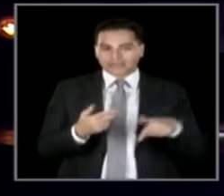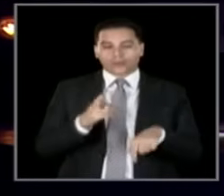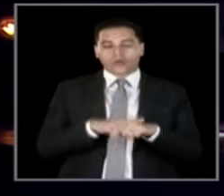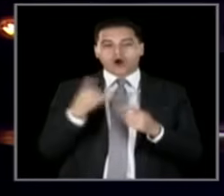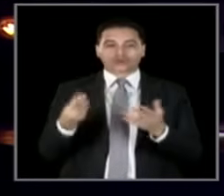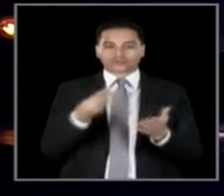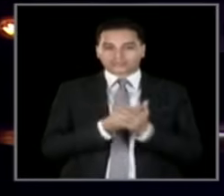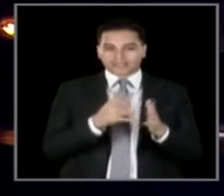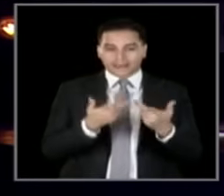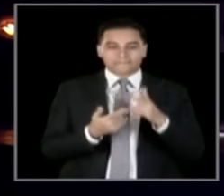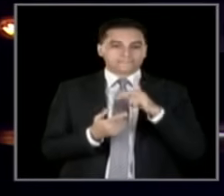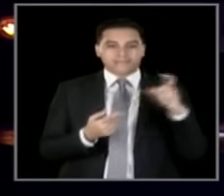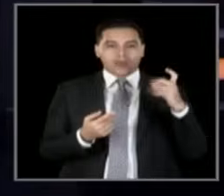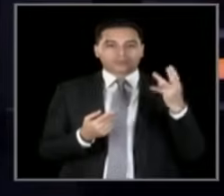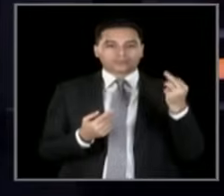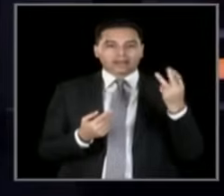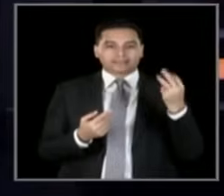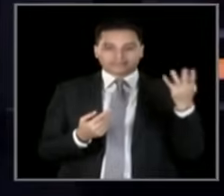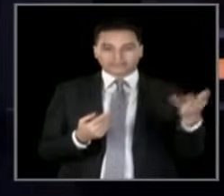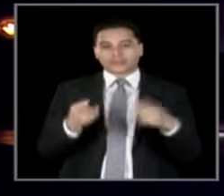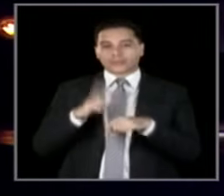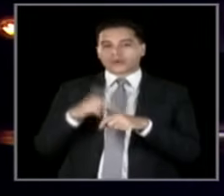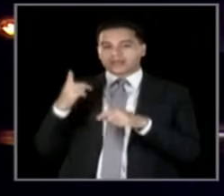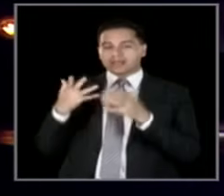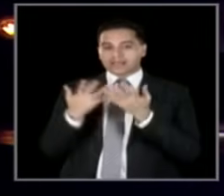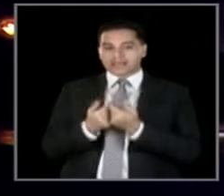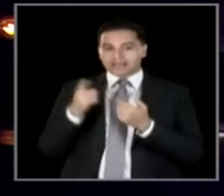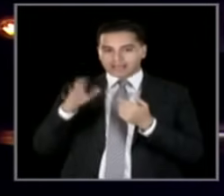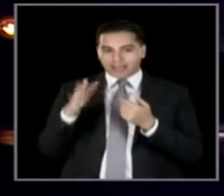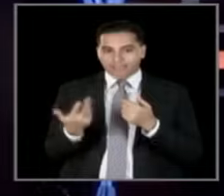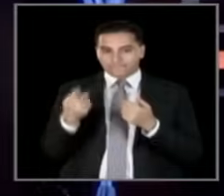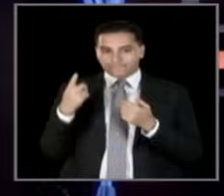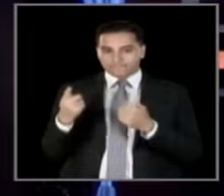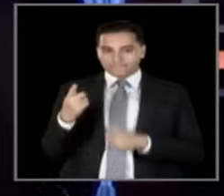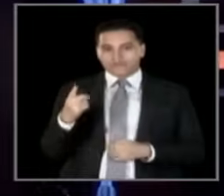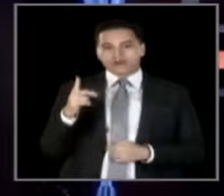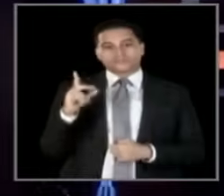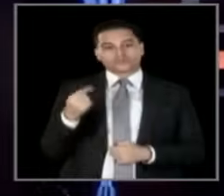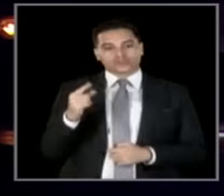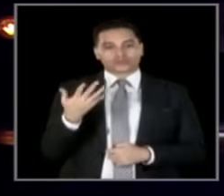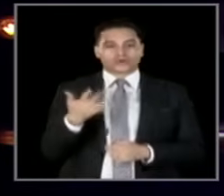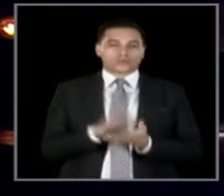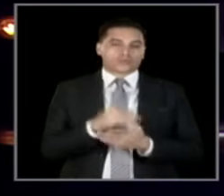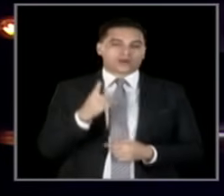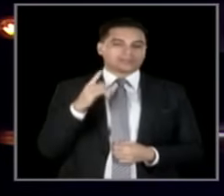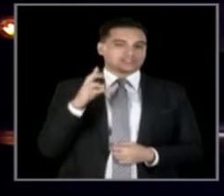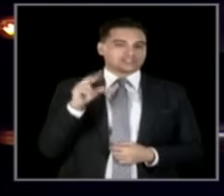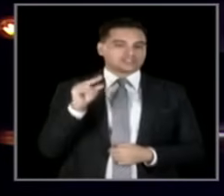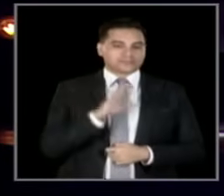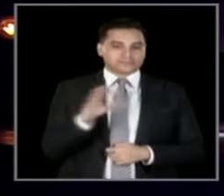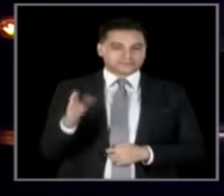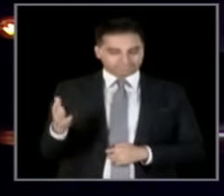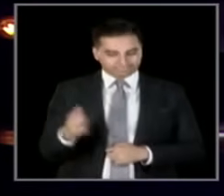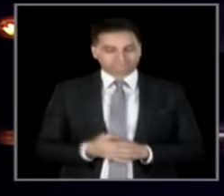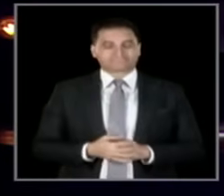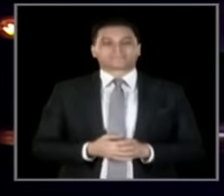نقطة دي بقيتوا 130. راهبات الأرمن كنتوا كام؟ 15 وإجابة واحدة بس